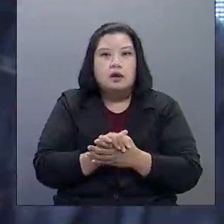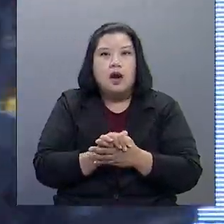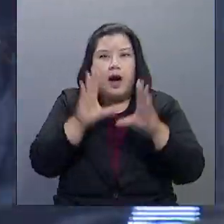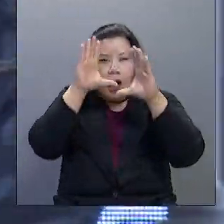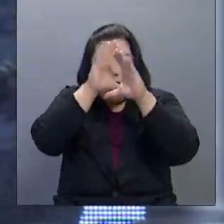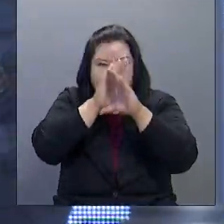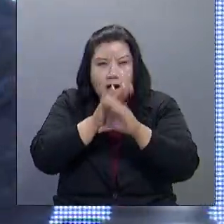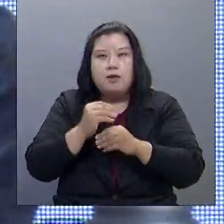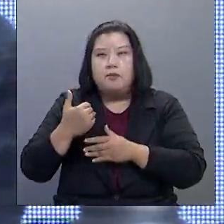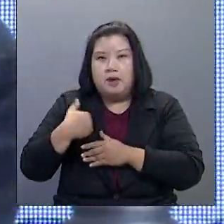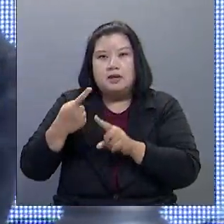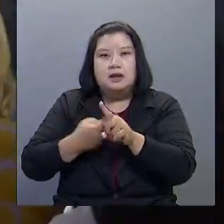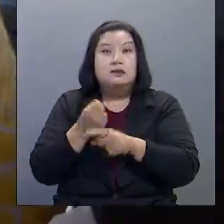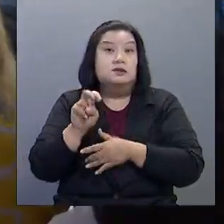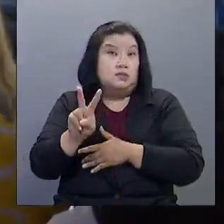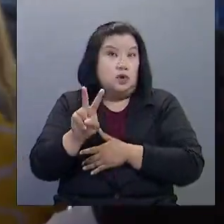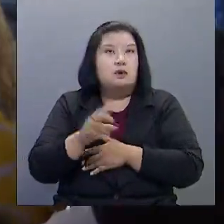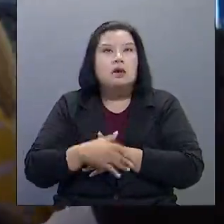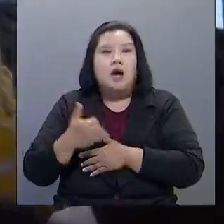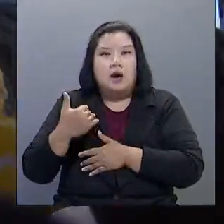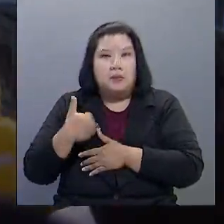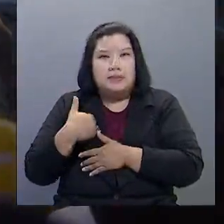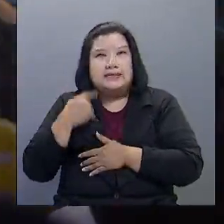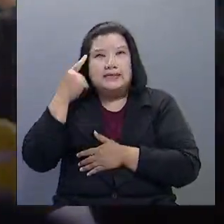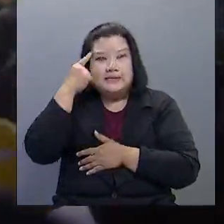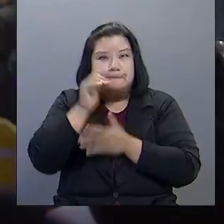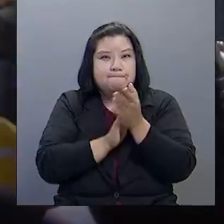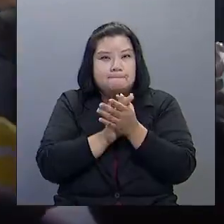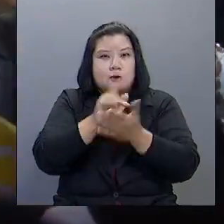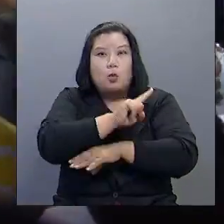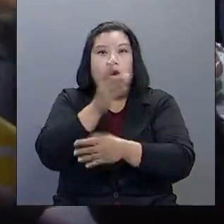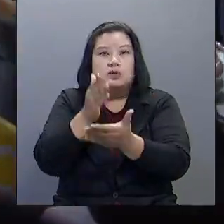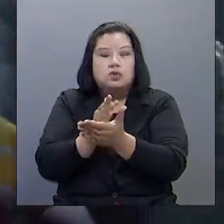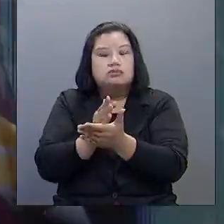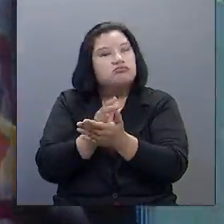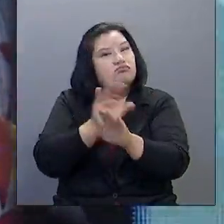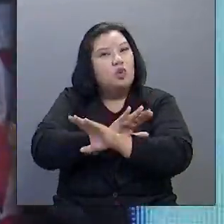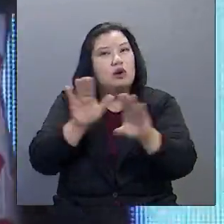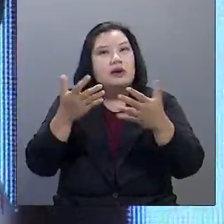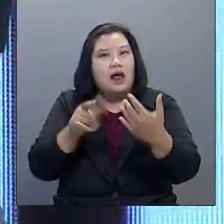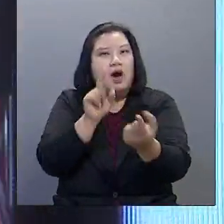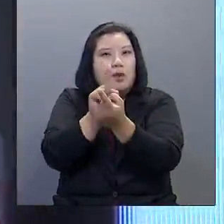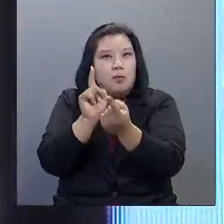ที่ Bible View บอกเลยว่าต้องยอมเคลียร์คิวค่ะพับตารางเที่ยววันหยุดยาวเพื่อแฟนๆและเตรียมวาง